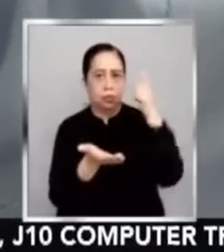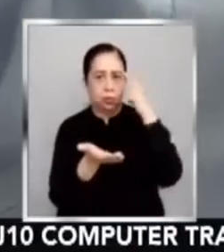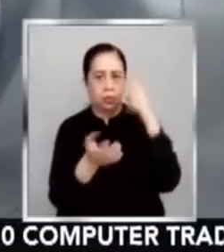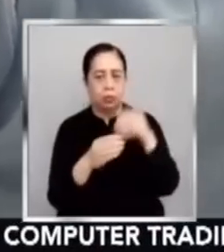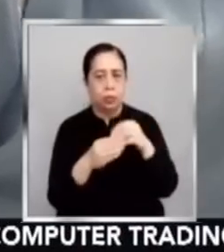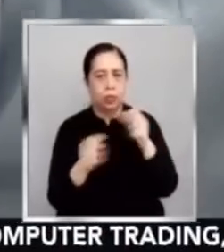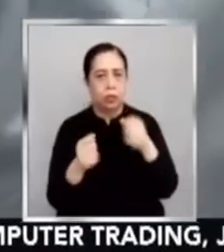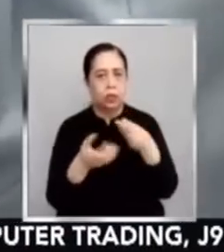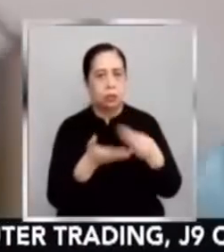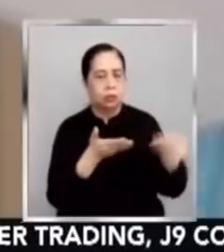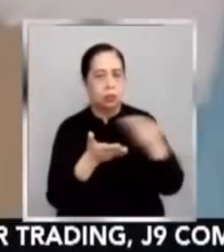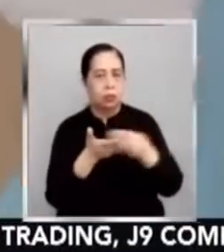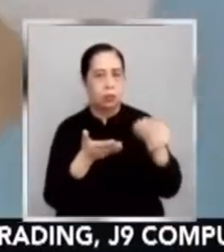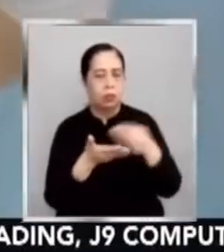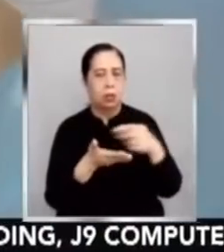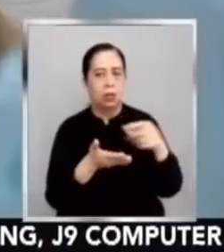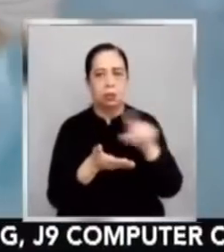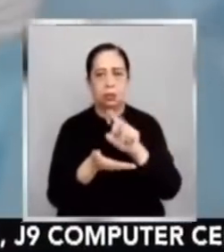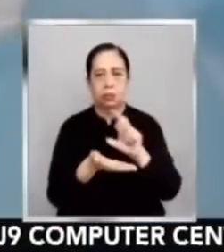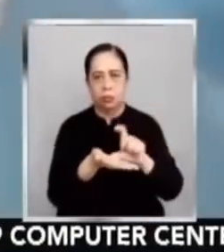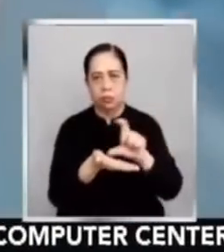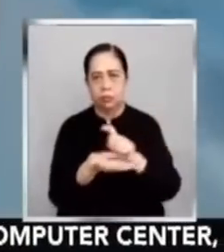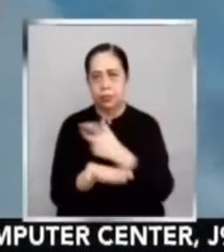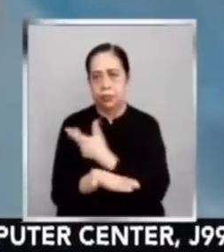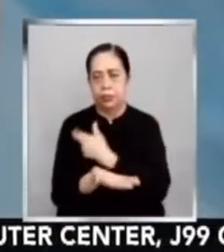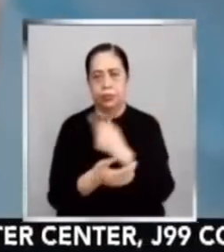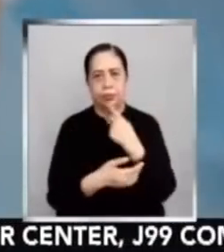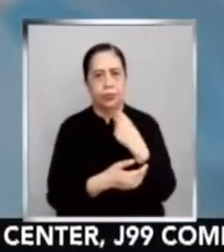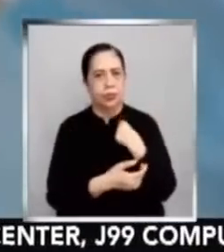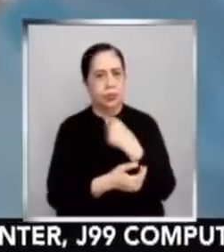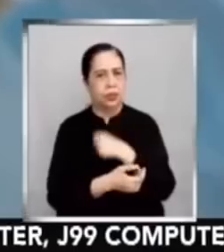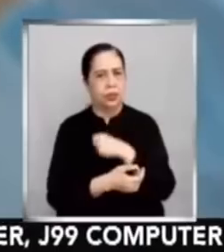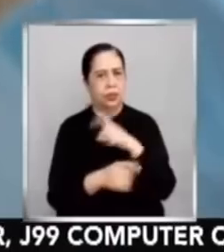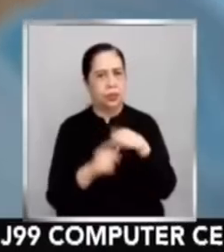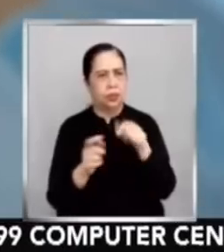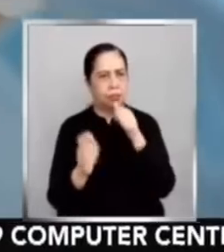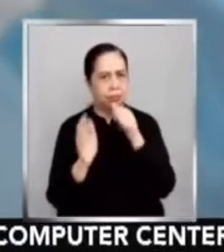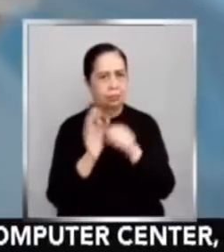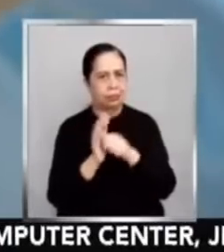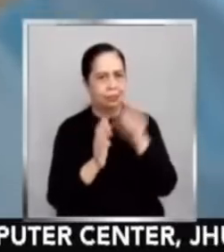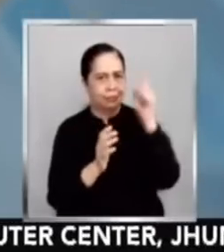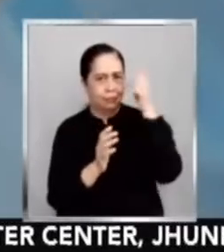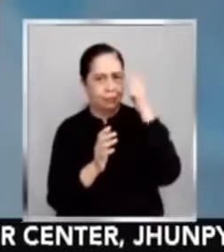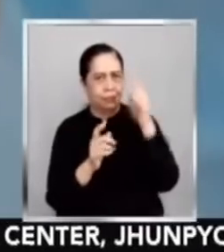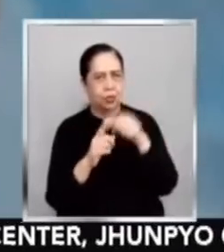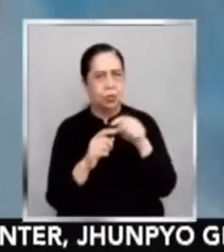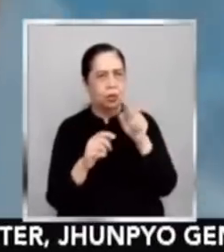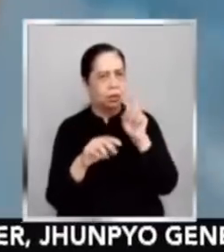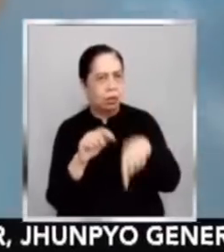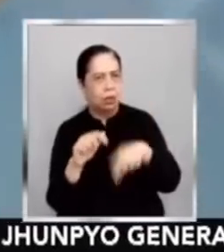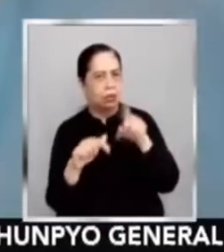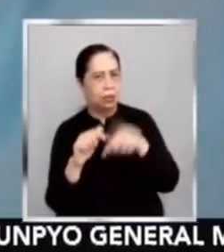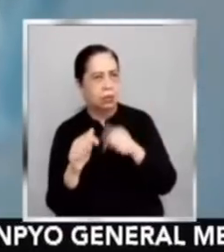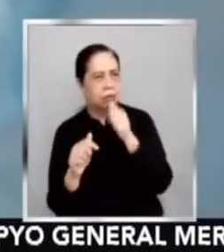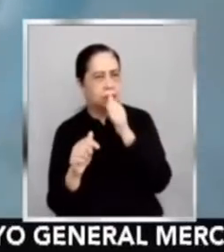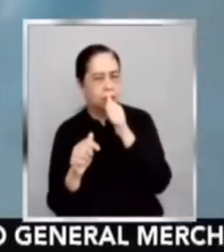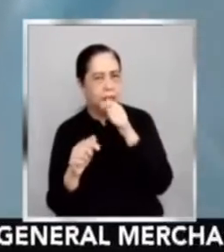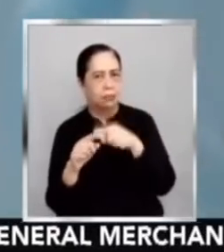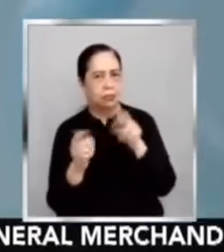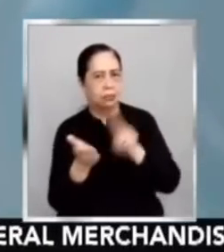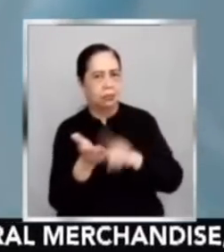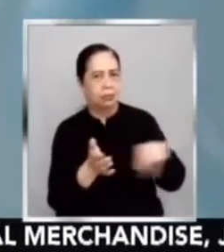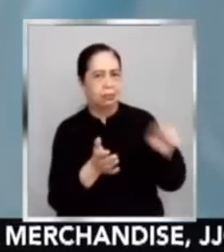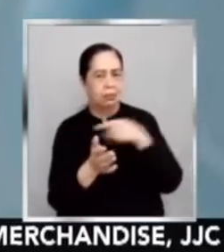ng mga bakuna. Sabi ng senador, hindi raw maaaring magtago pa ang gobyerno sa non-disclosure agreement na pinirmahan nito sa mga